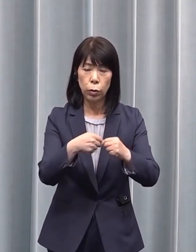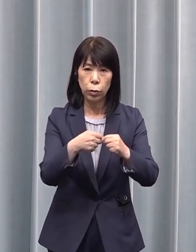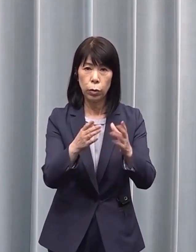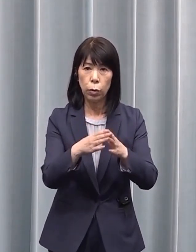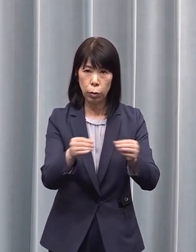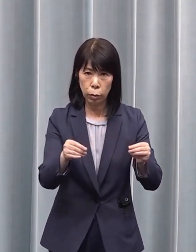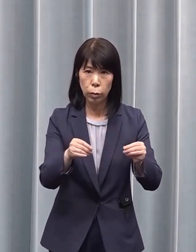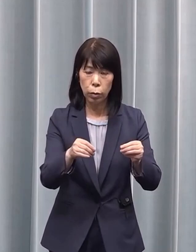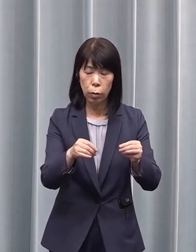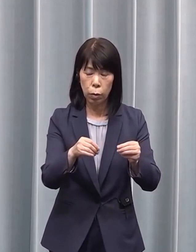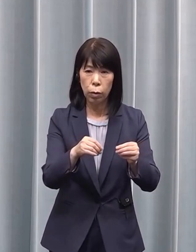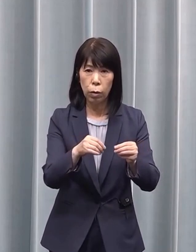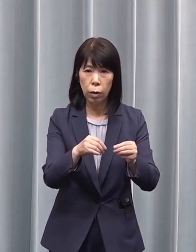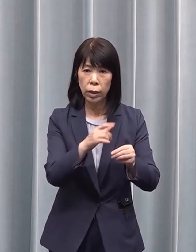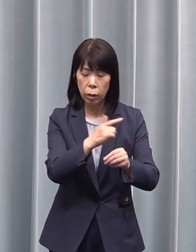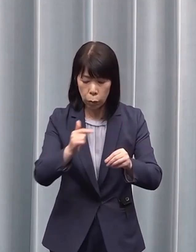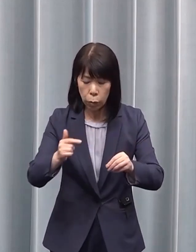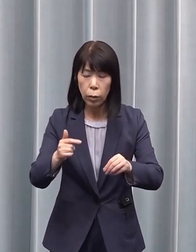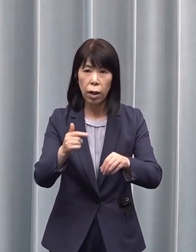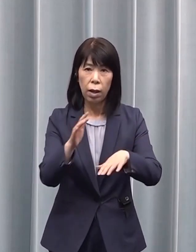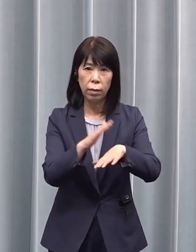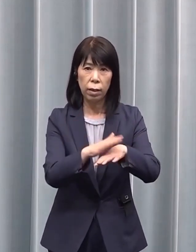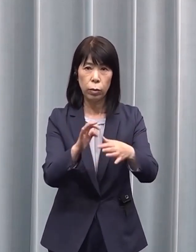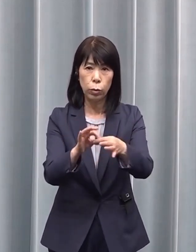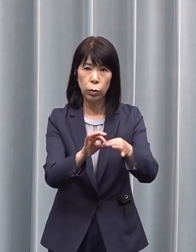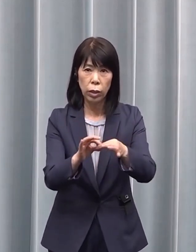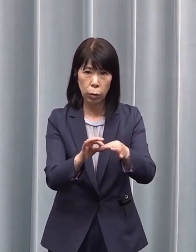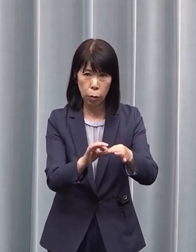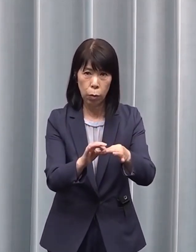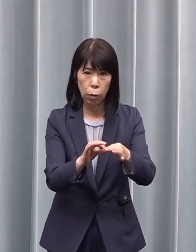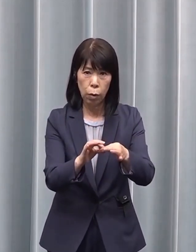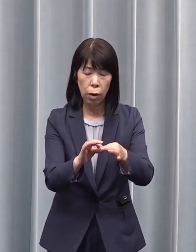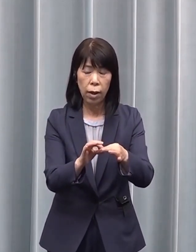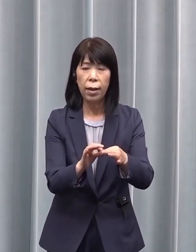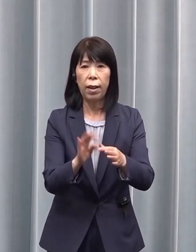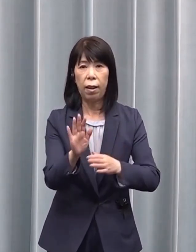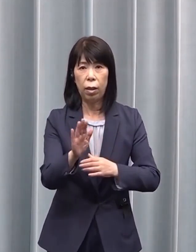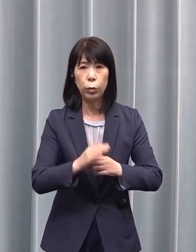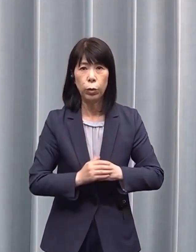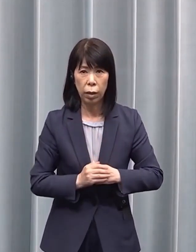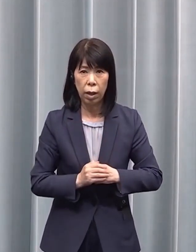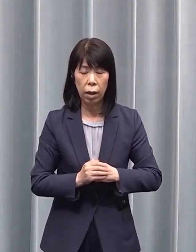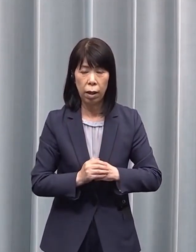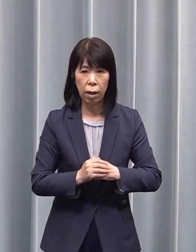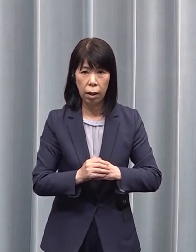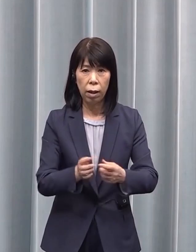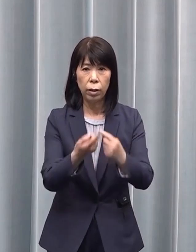のさまざまな手続きとは密接に関連していることから、入管庁